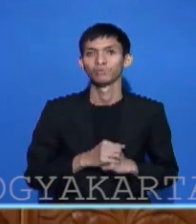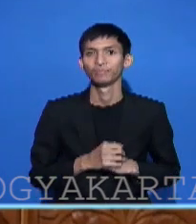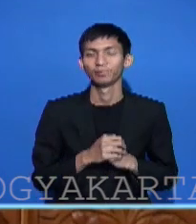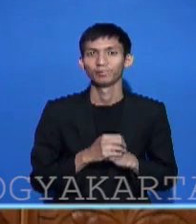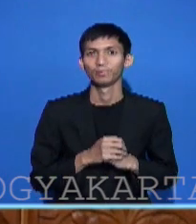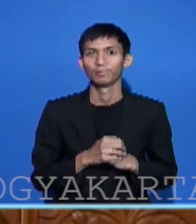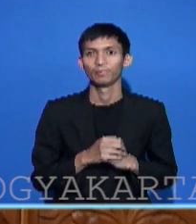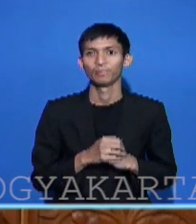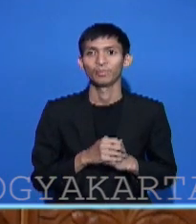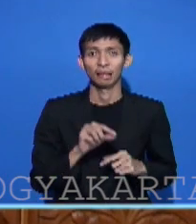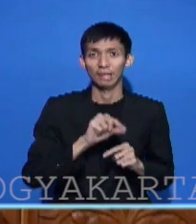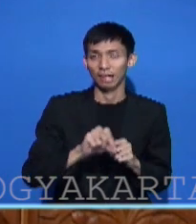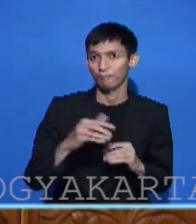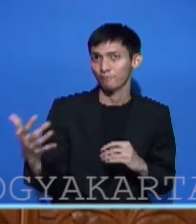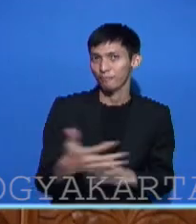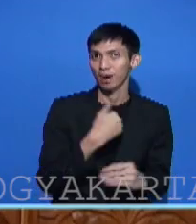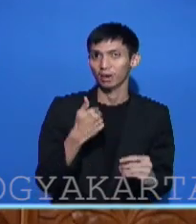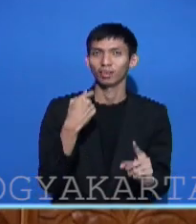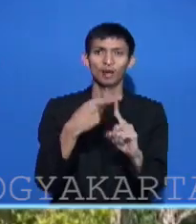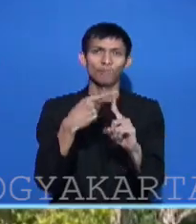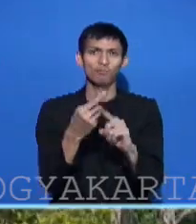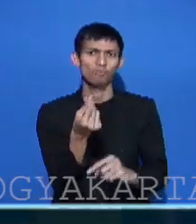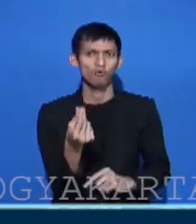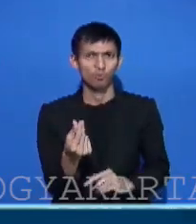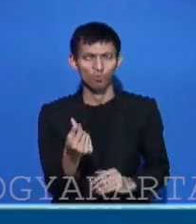sae saengga saged kangge nambah wulu.